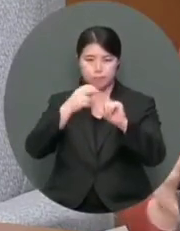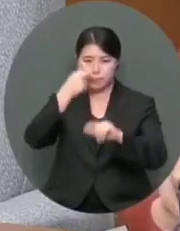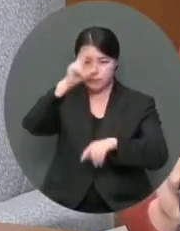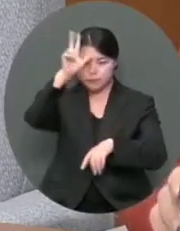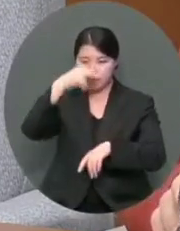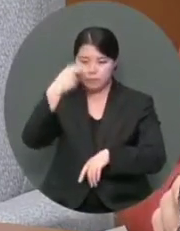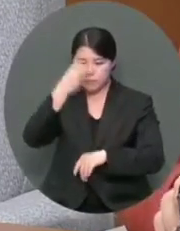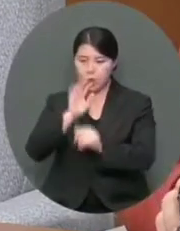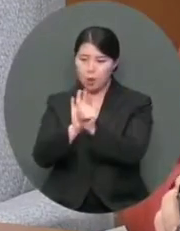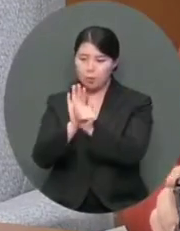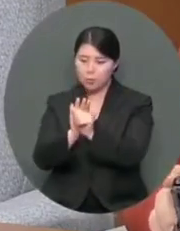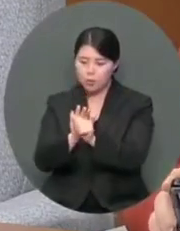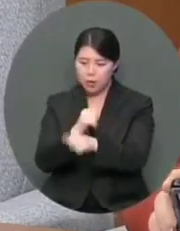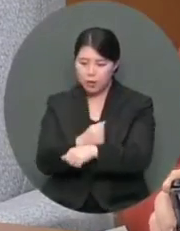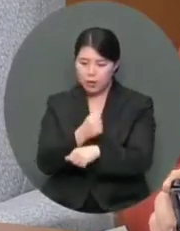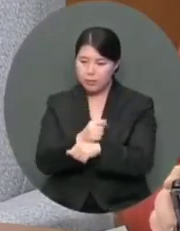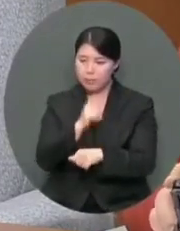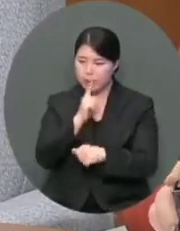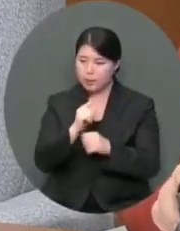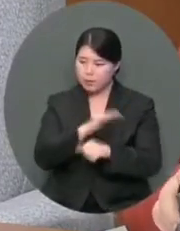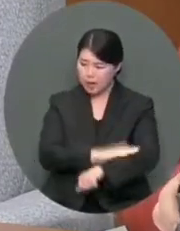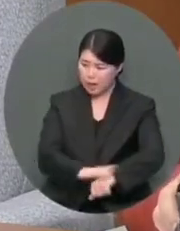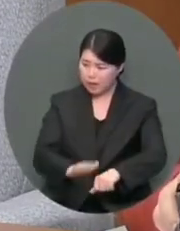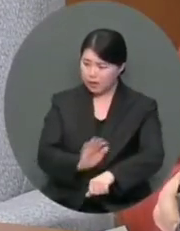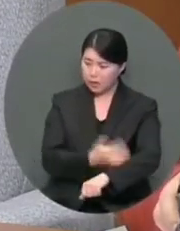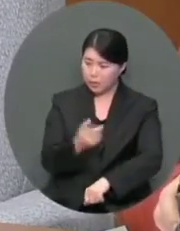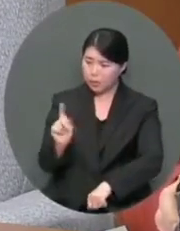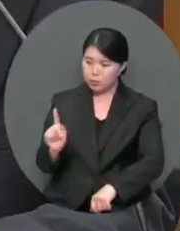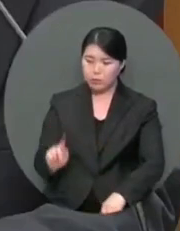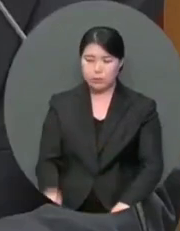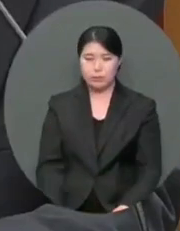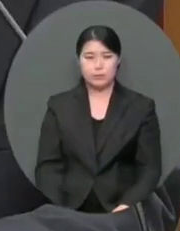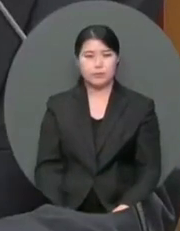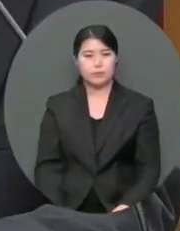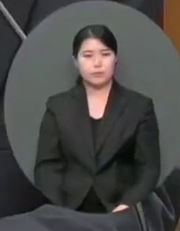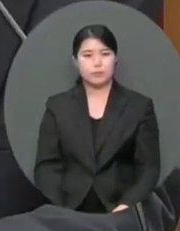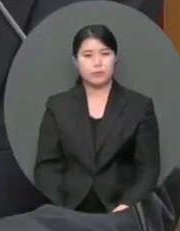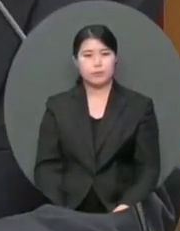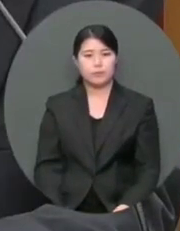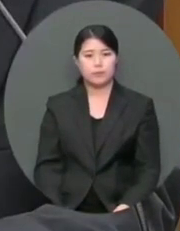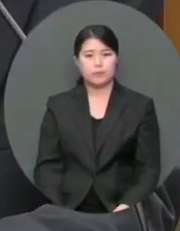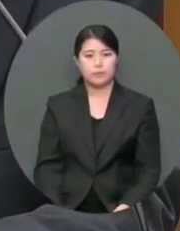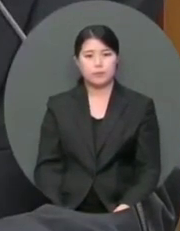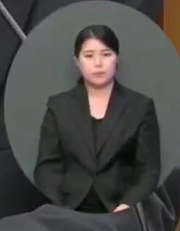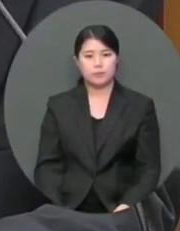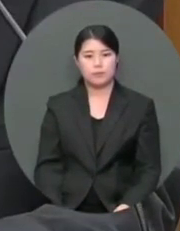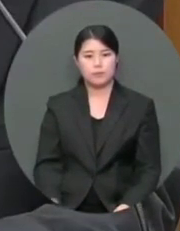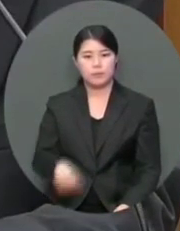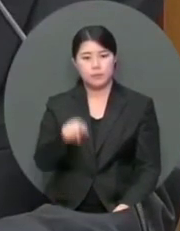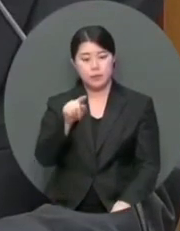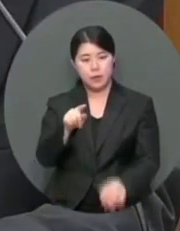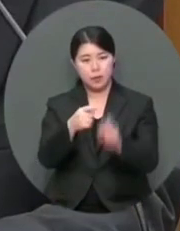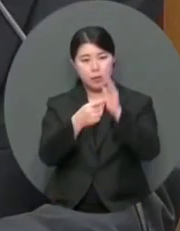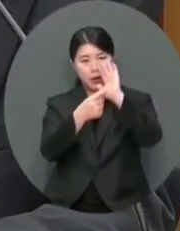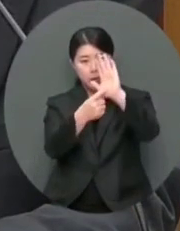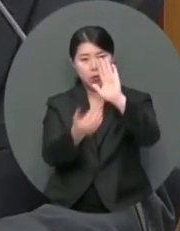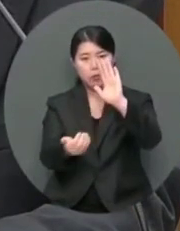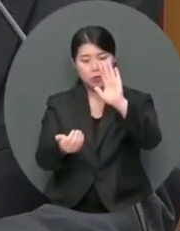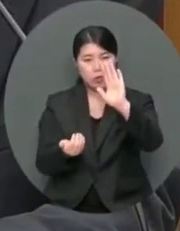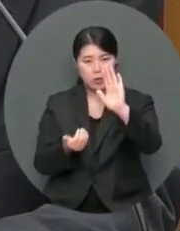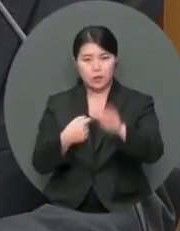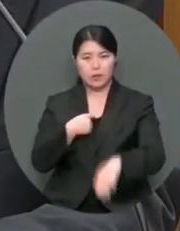이 발언이 적절했다고 보십니까? 저는 개인적으로 그 발표가 있기 전에